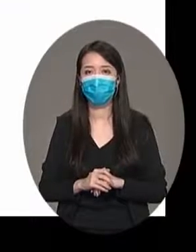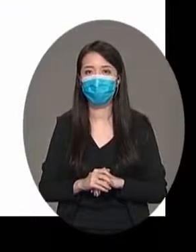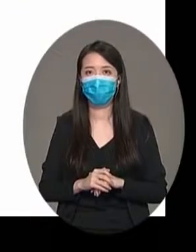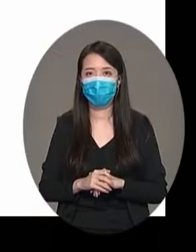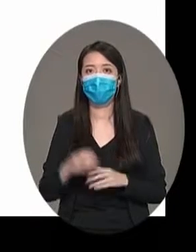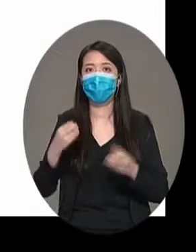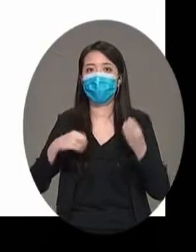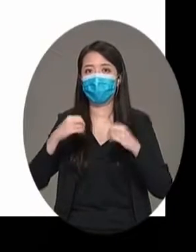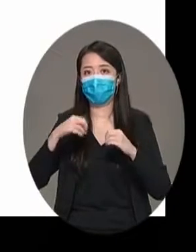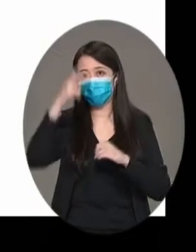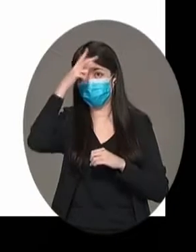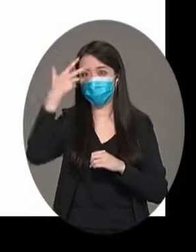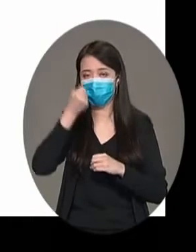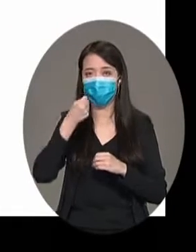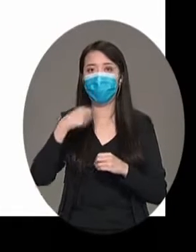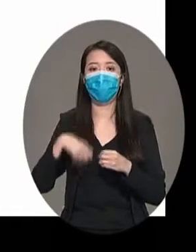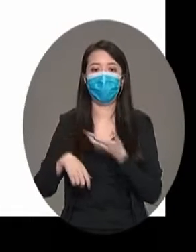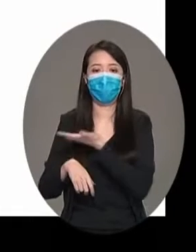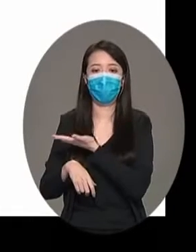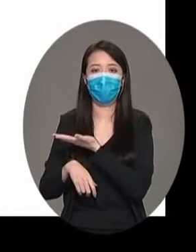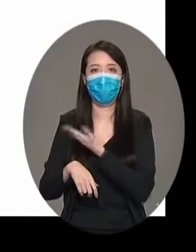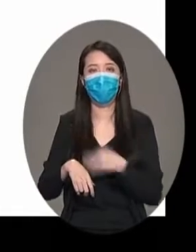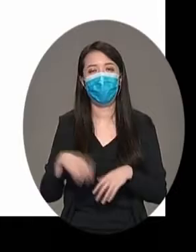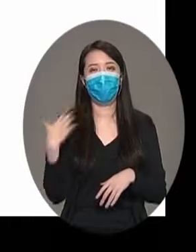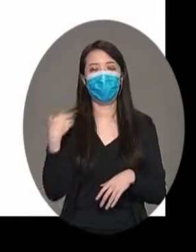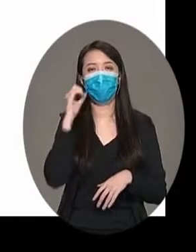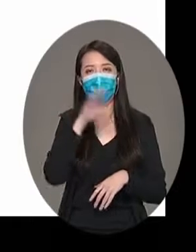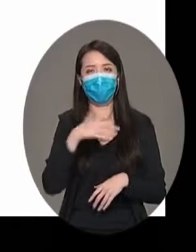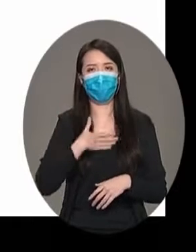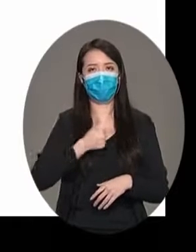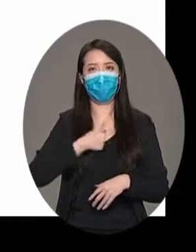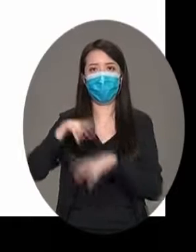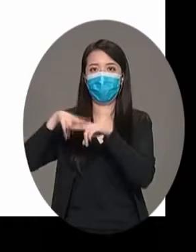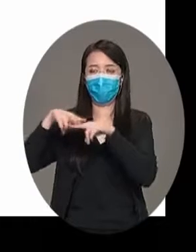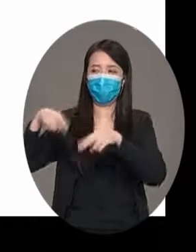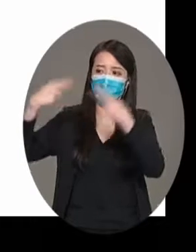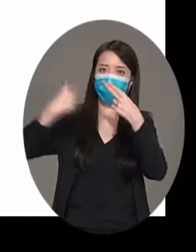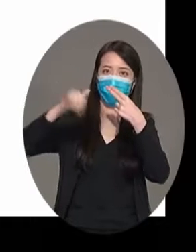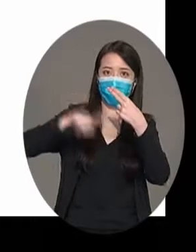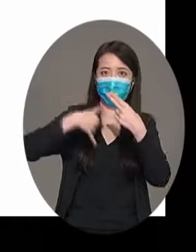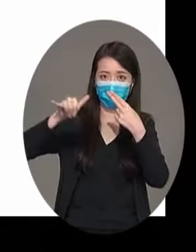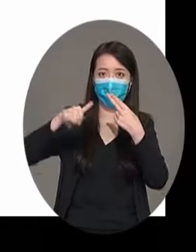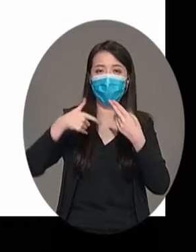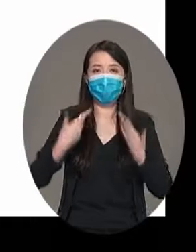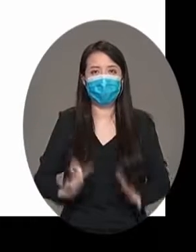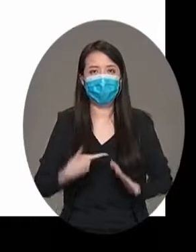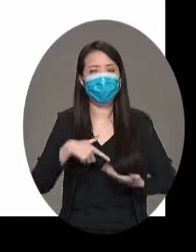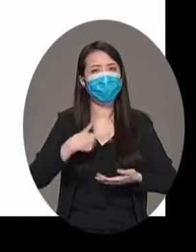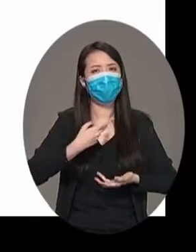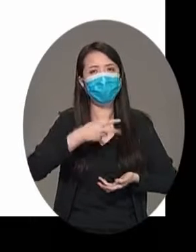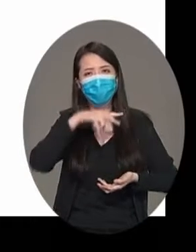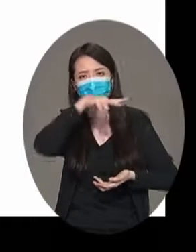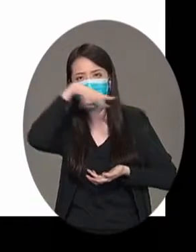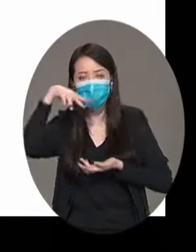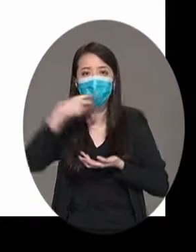另外，創新及科技局局長薛永恆早前說，是時候準備好與內地重新通關，當局正全面檢視香